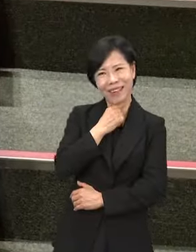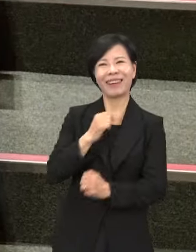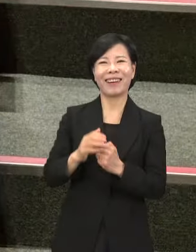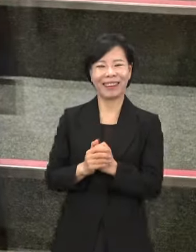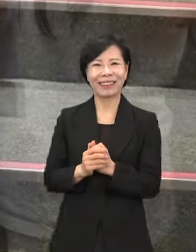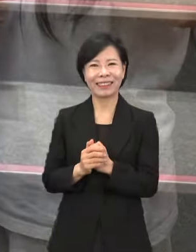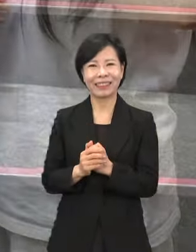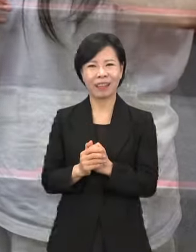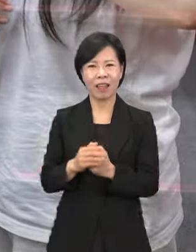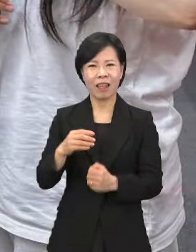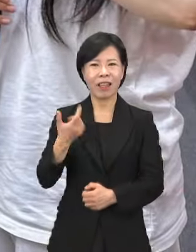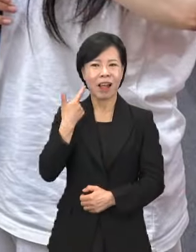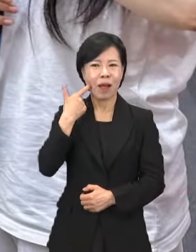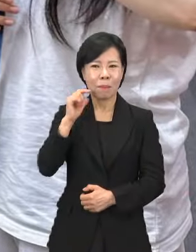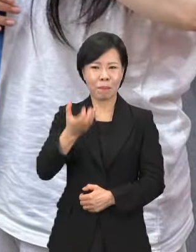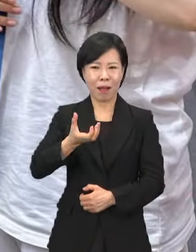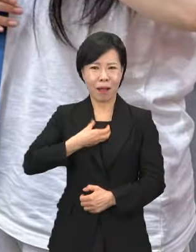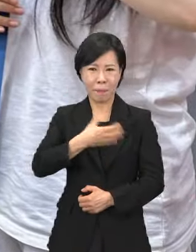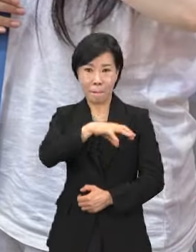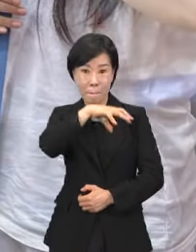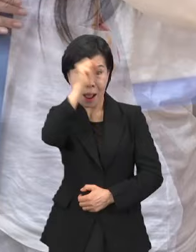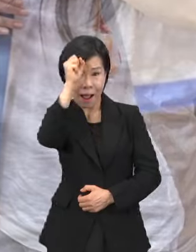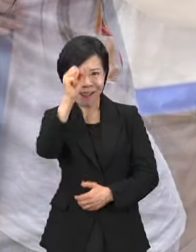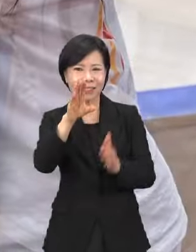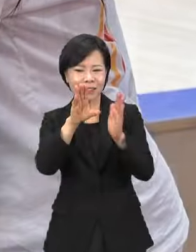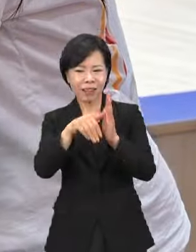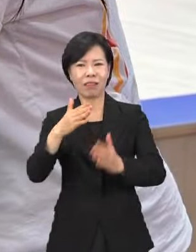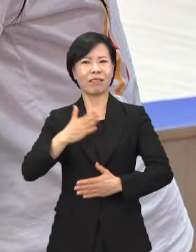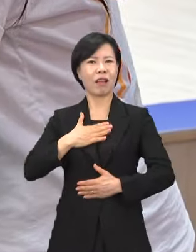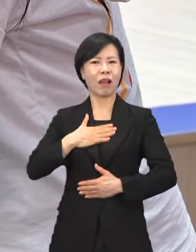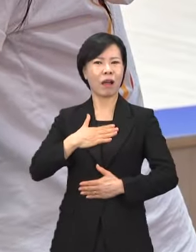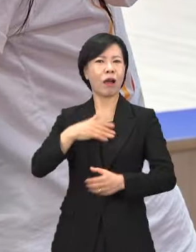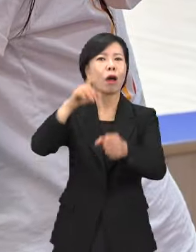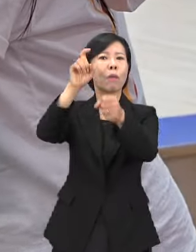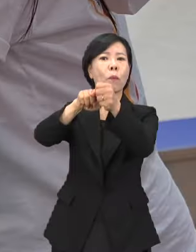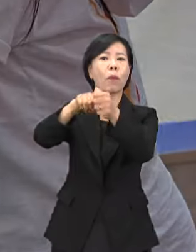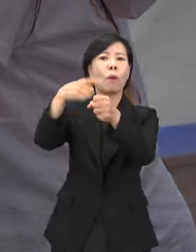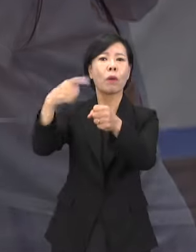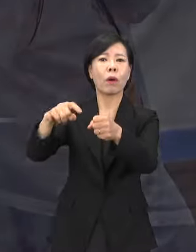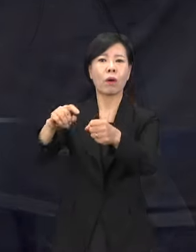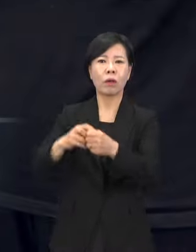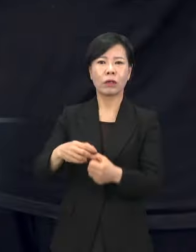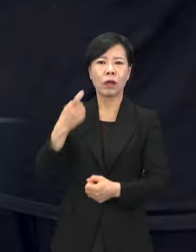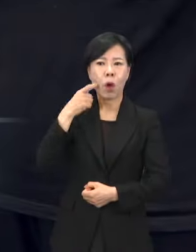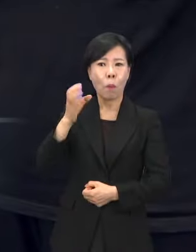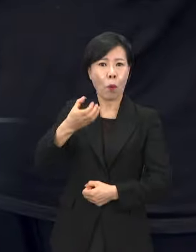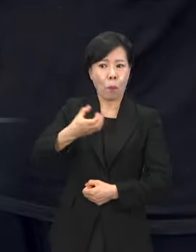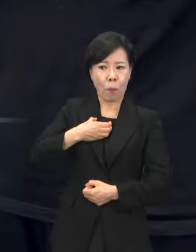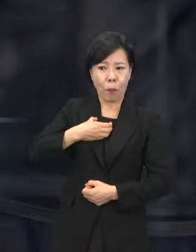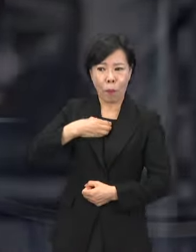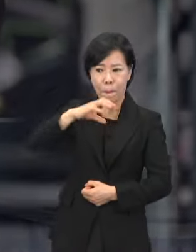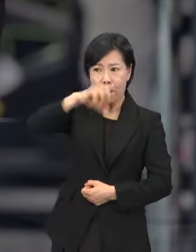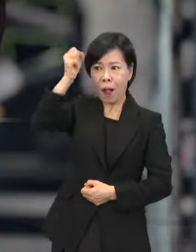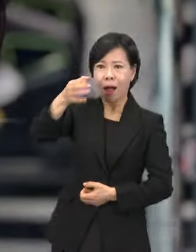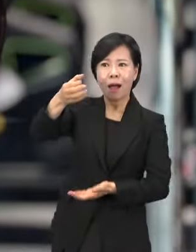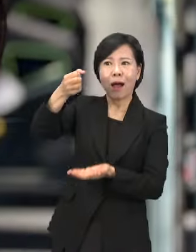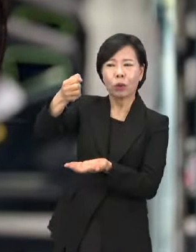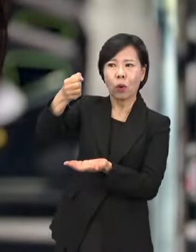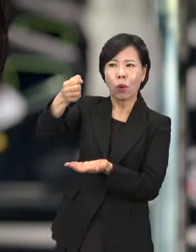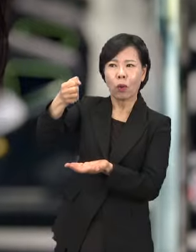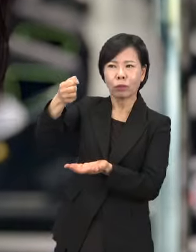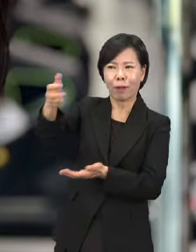또 자기가 메달을 따면은 네. 또 자기 올림픽 그 메달이 사격장